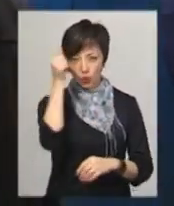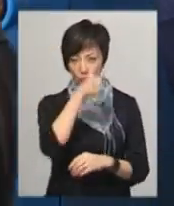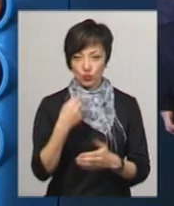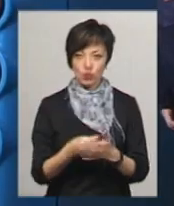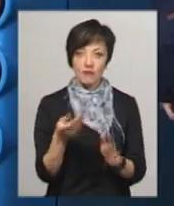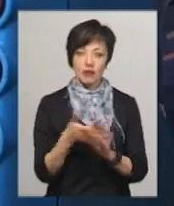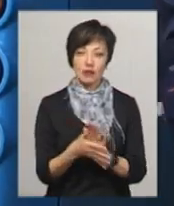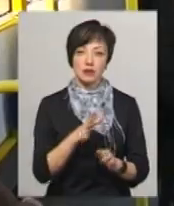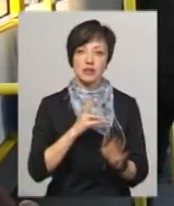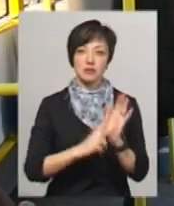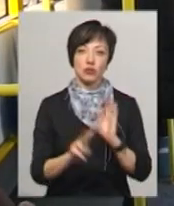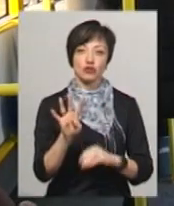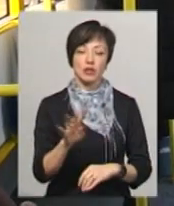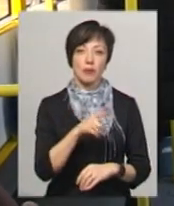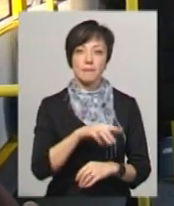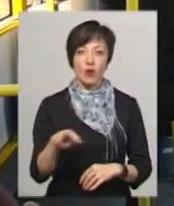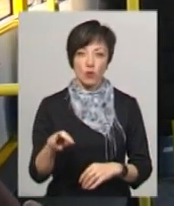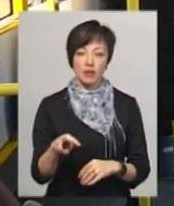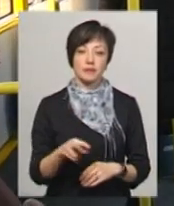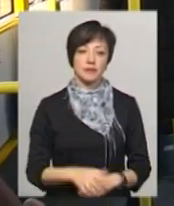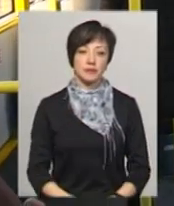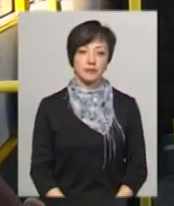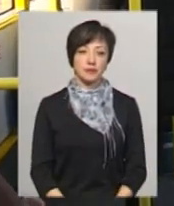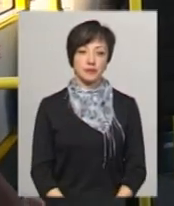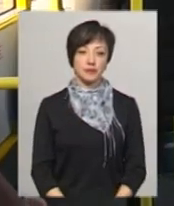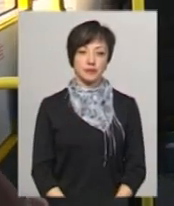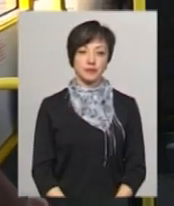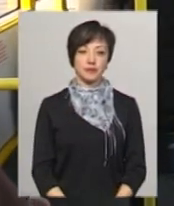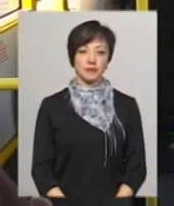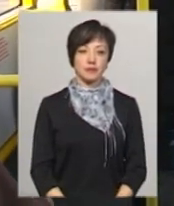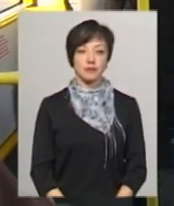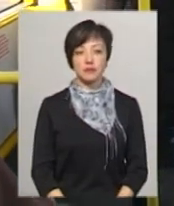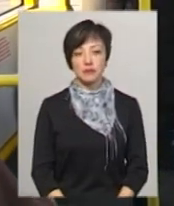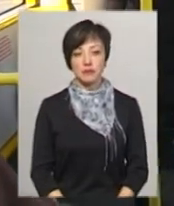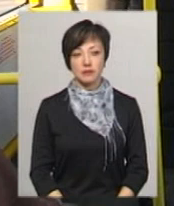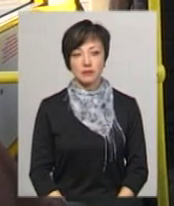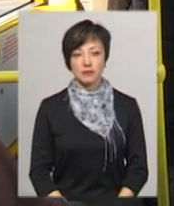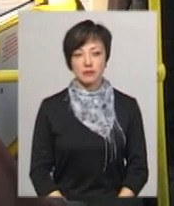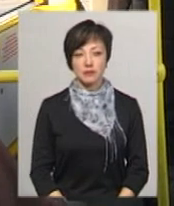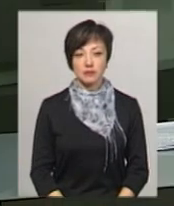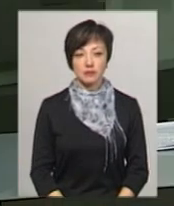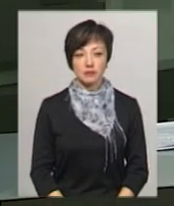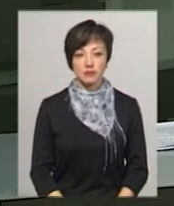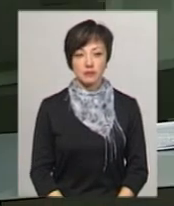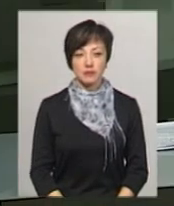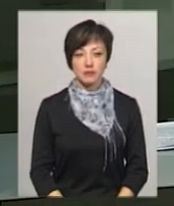сума витрат складала 74 мільйони. Леся Боровець, Олександр Горішевський. Новини Поділля Центр.